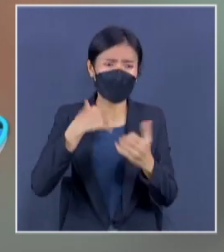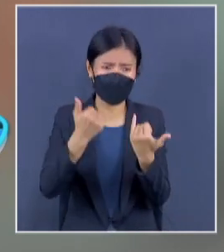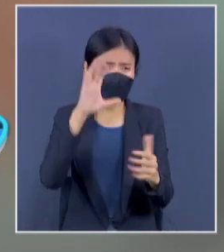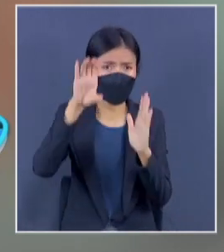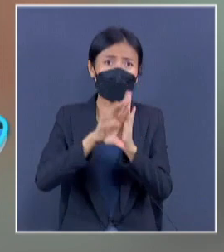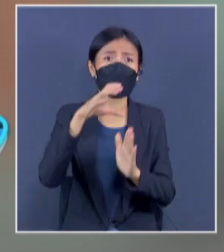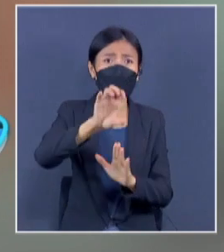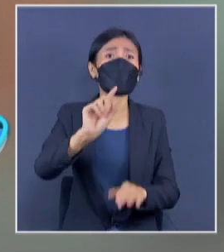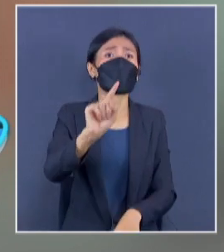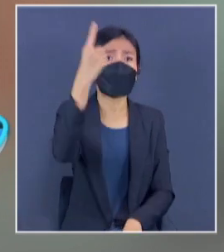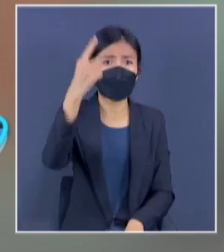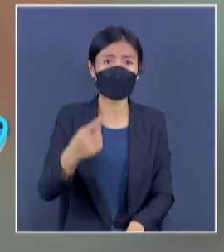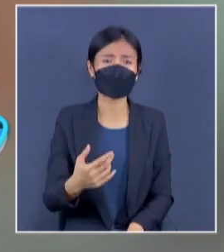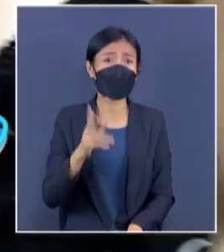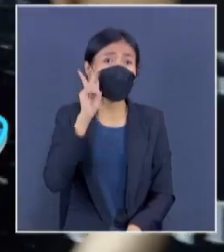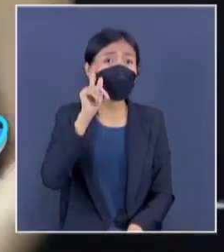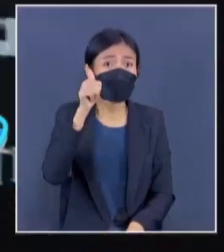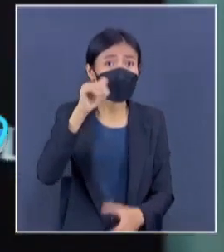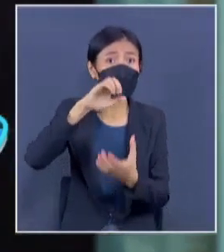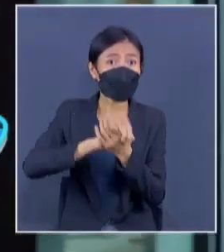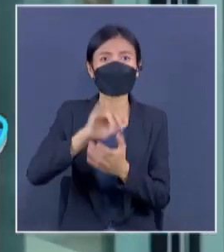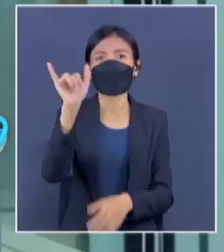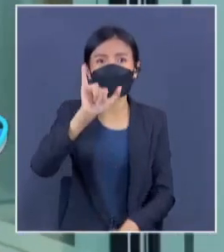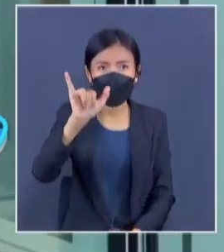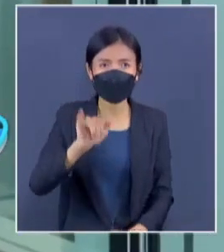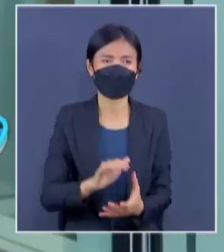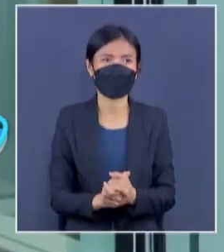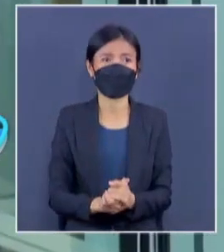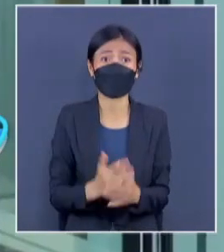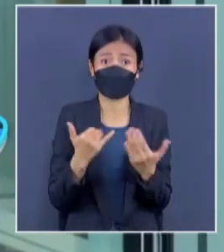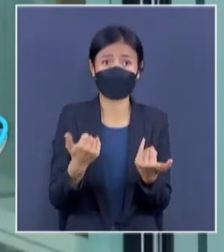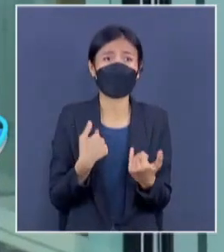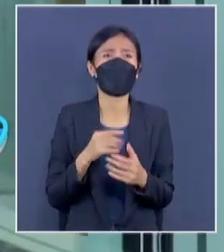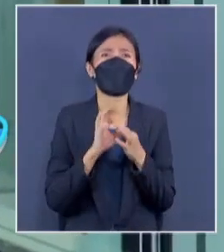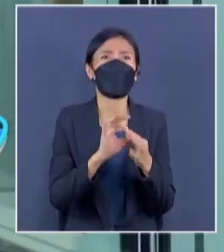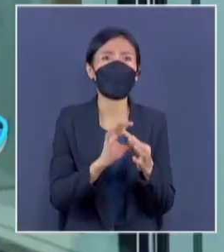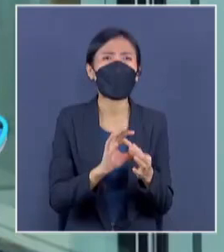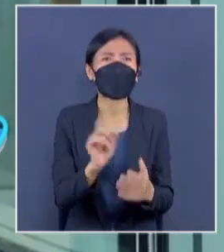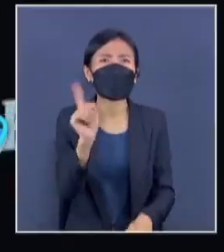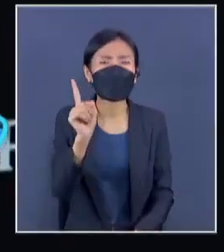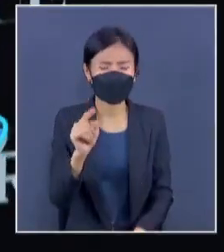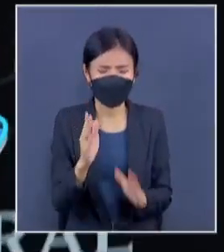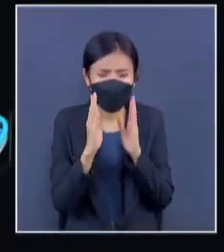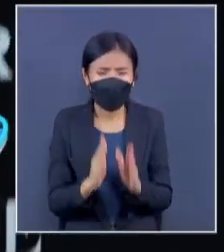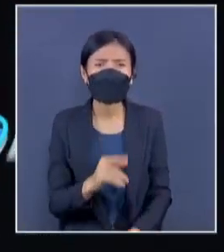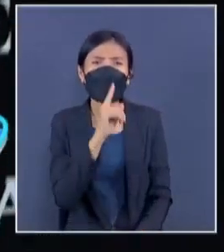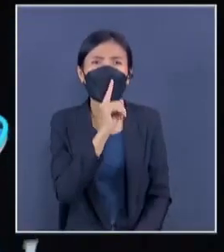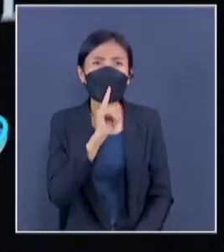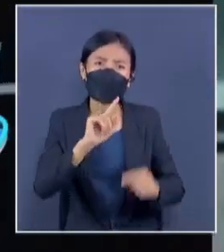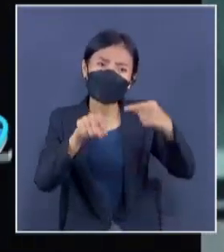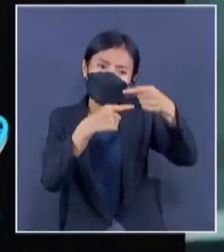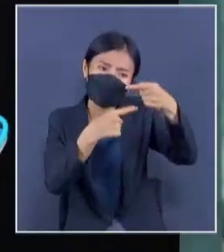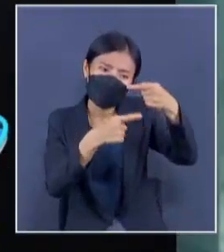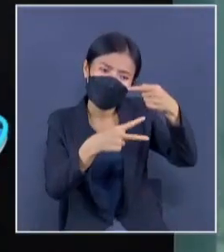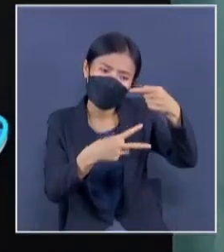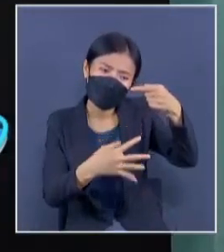าวดีแค่ลงรูปเป็นปกติพร้อมกับบอกว่าสิ่งที่กลัวที่สุดก็คือคอมเมนต์แต่ก็ได้เข้าไปส่องดูบ้างแล้วดีใจที่ไม่โดนด่า